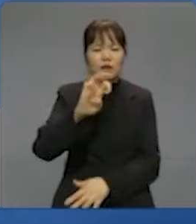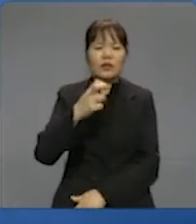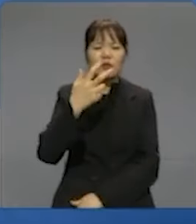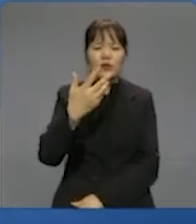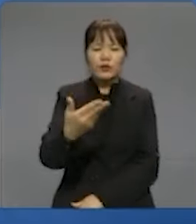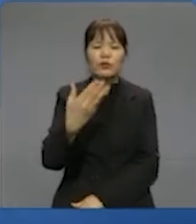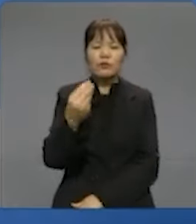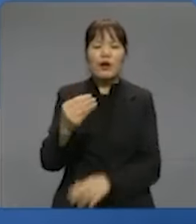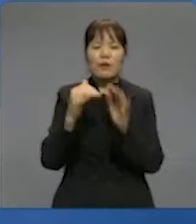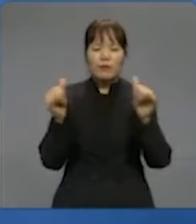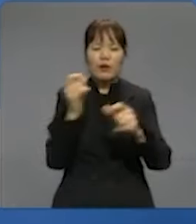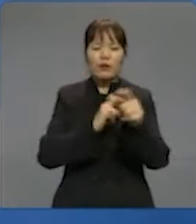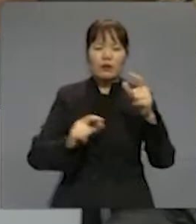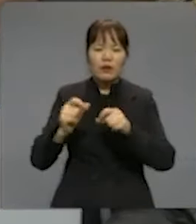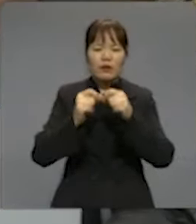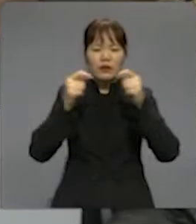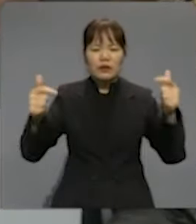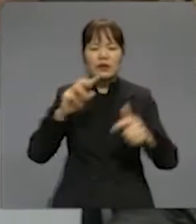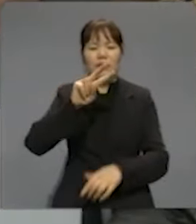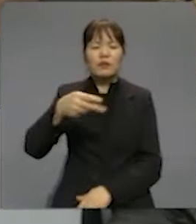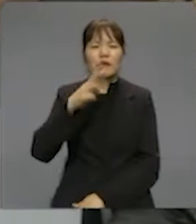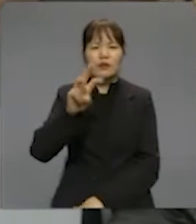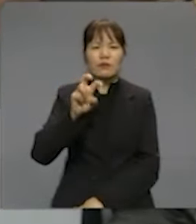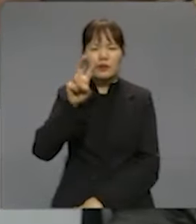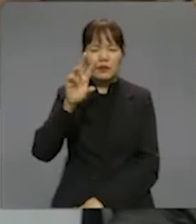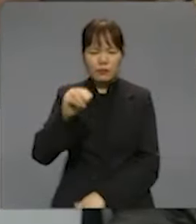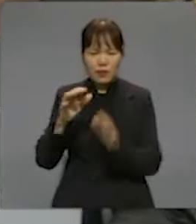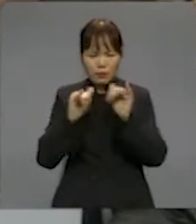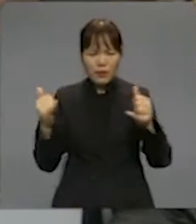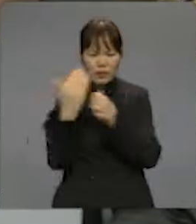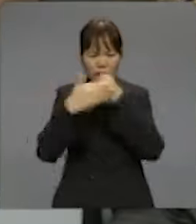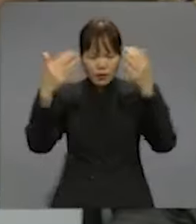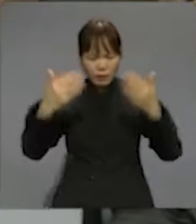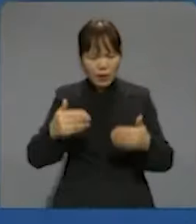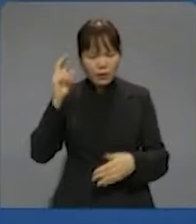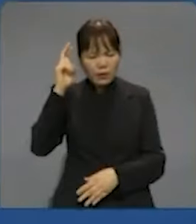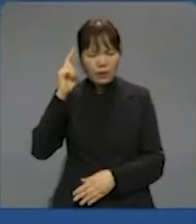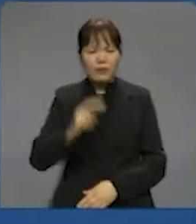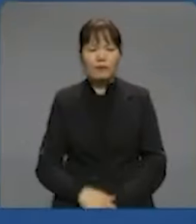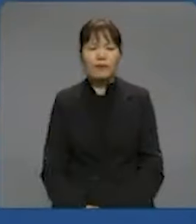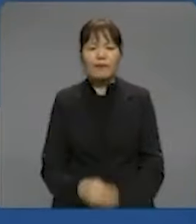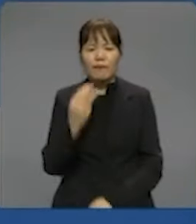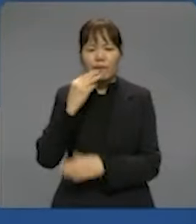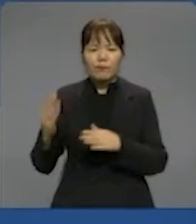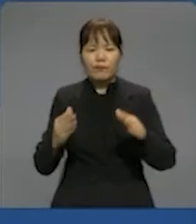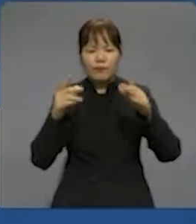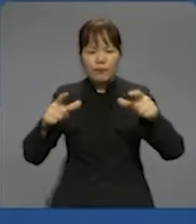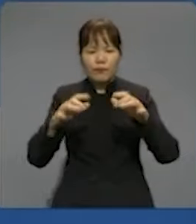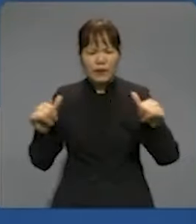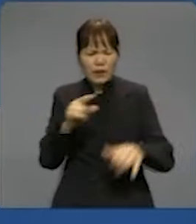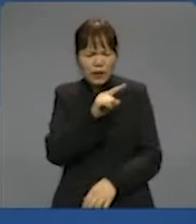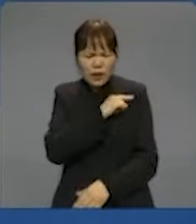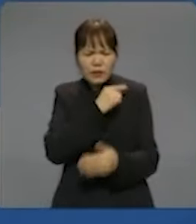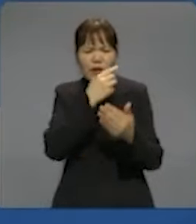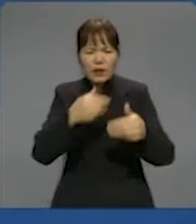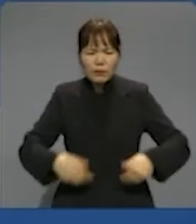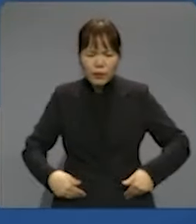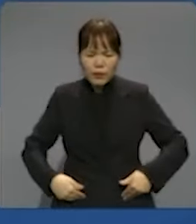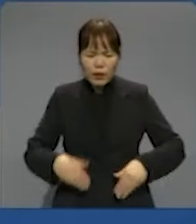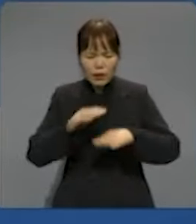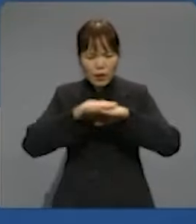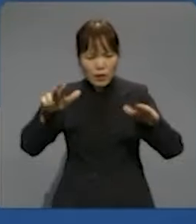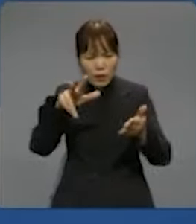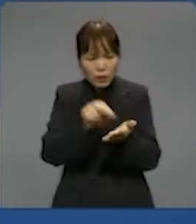늘어 232만 명이 혜택을 받을 것으로 전망했습니다. 경기도민이 가장 필요로 하는